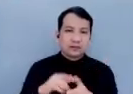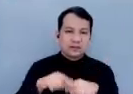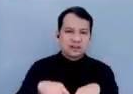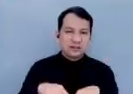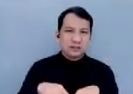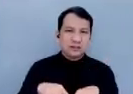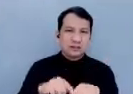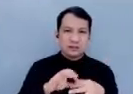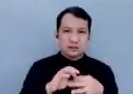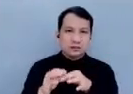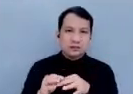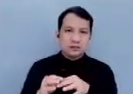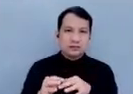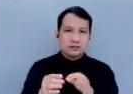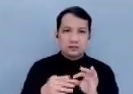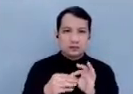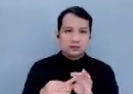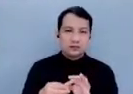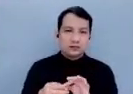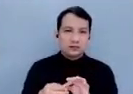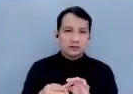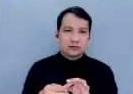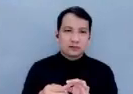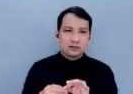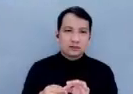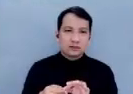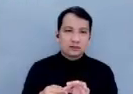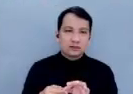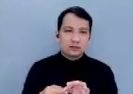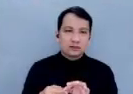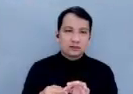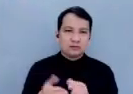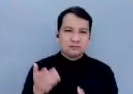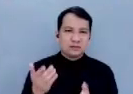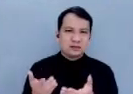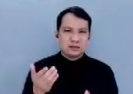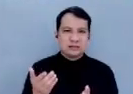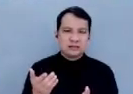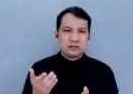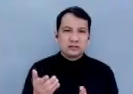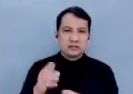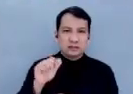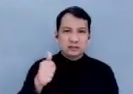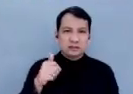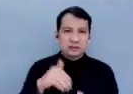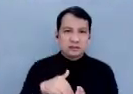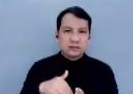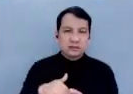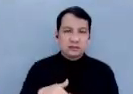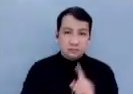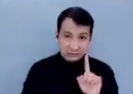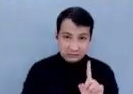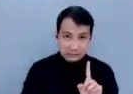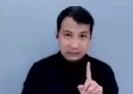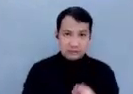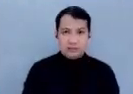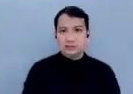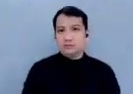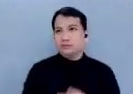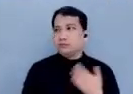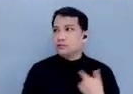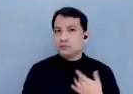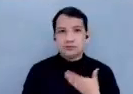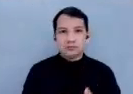conversion yung. So magkano yun? Kunwari sa Pinas. Mga 10,000 pesos. Wow! Diyos ko. Yung iba